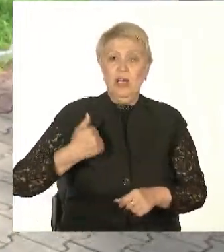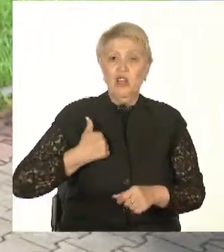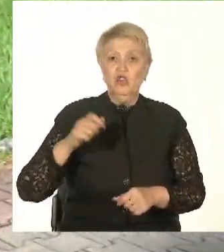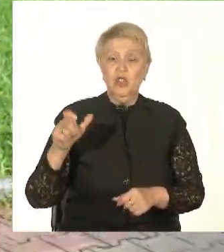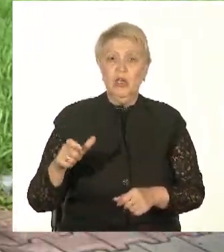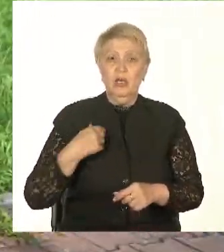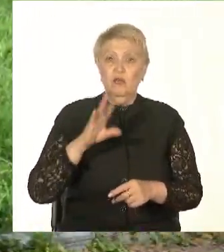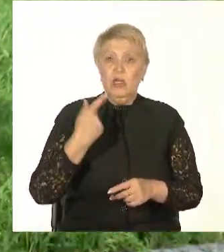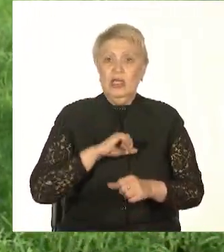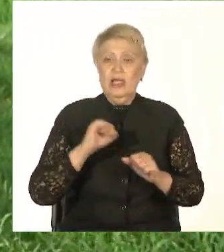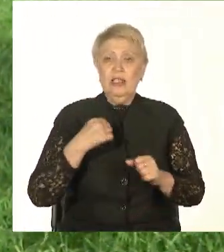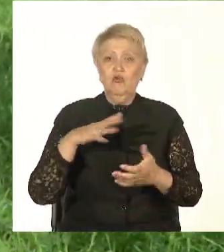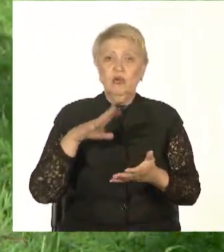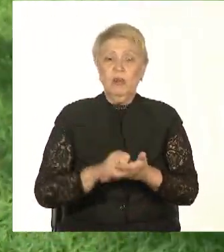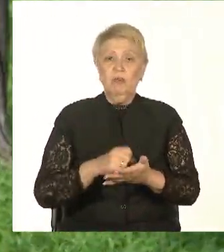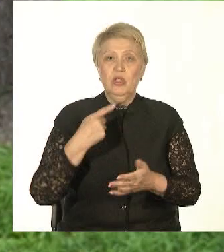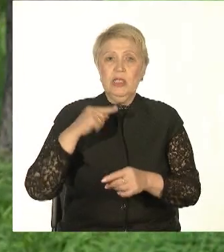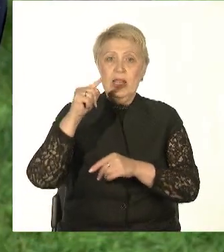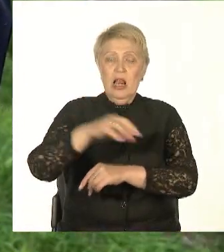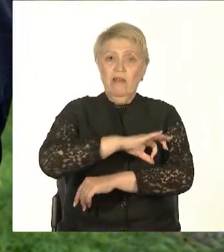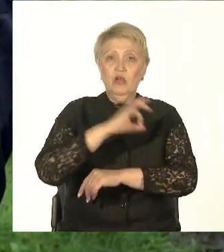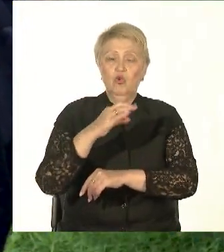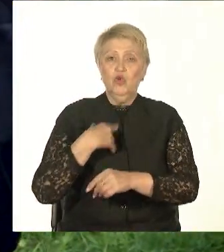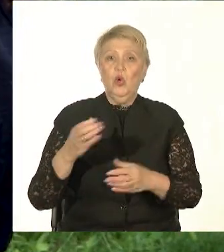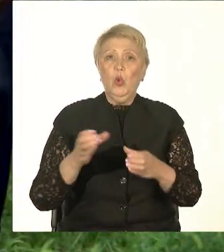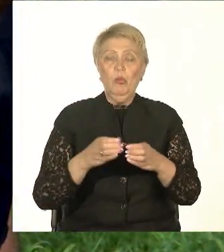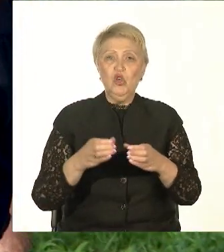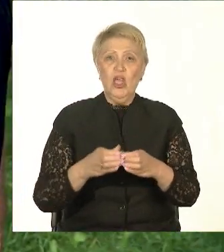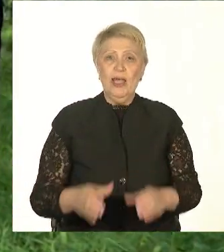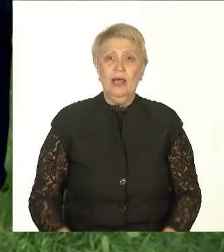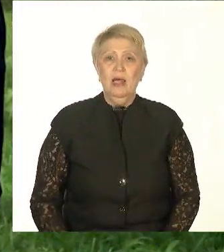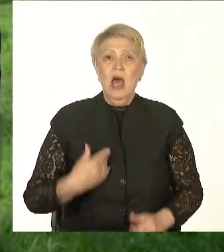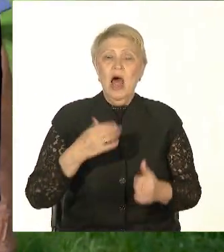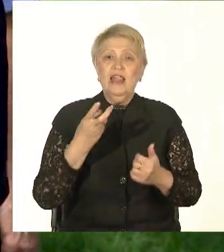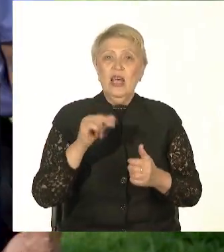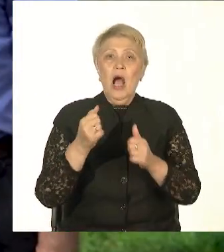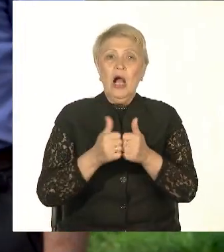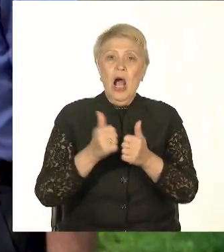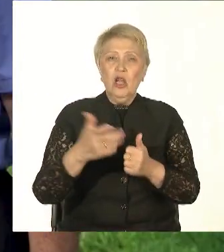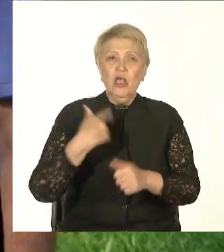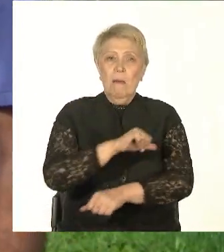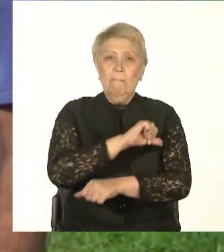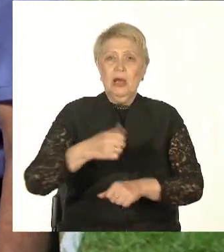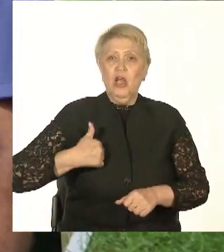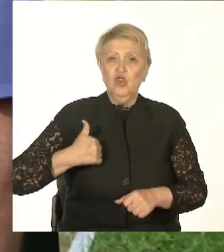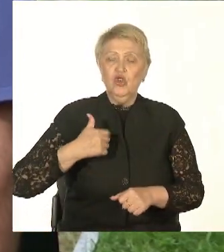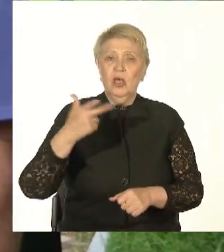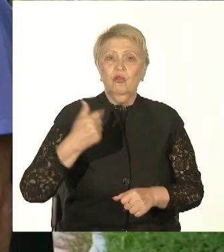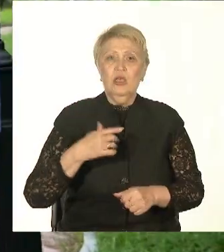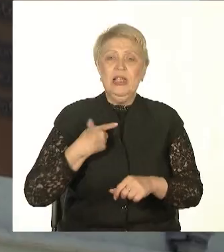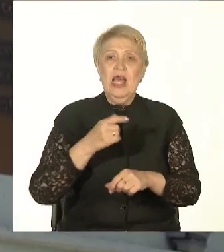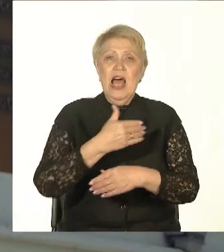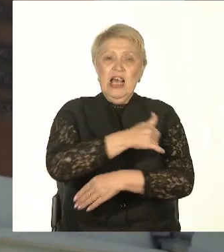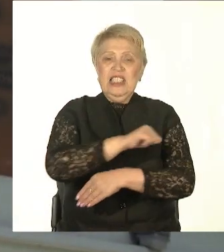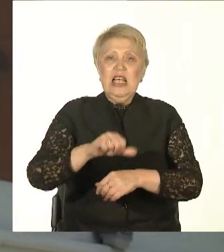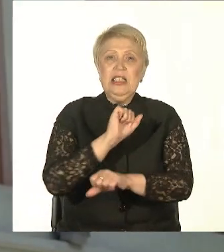пограничные заставы дальневосточных рубежей. То есть на каждой пограничной заставе многие пограничники служили, многие